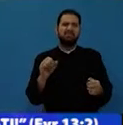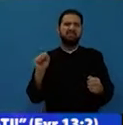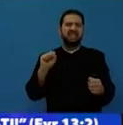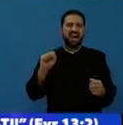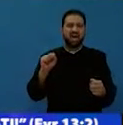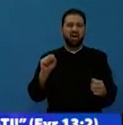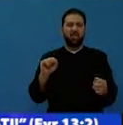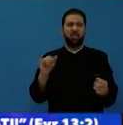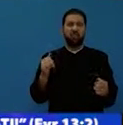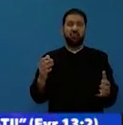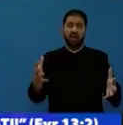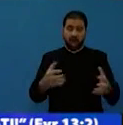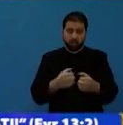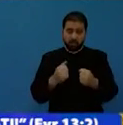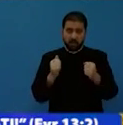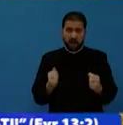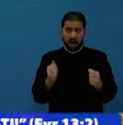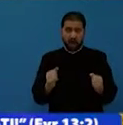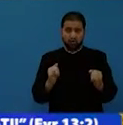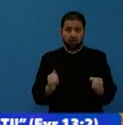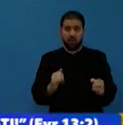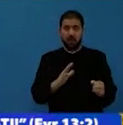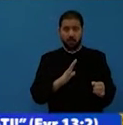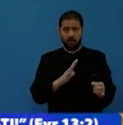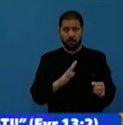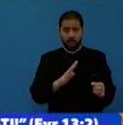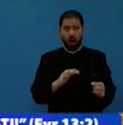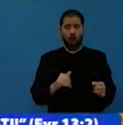acest risc, pentru că